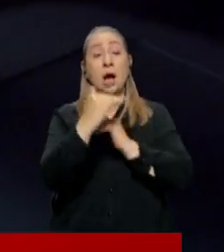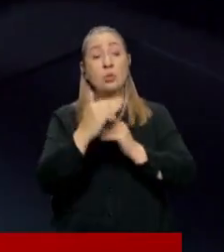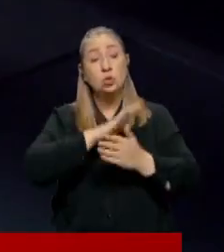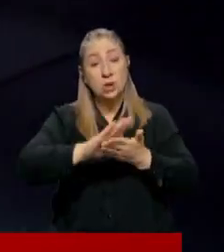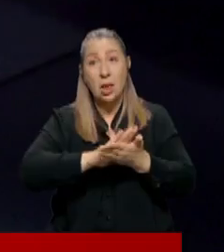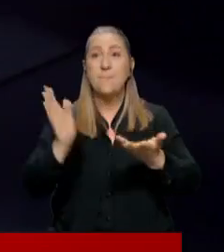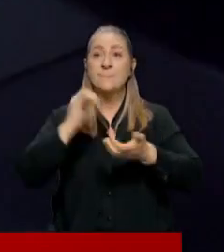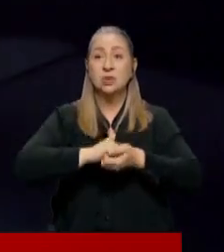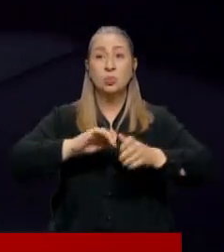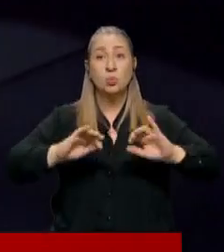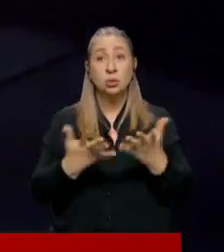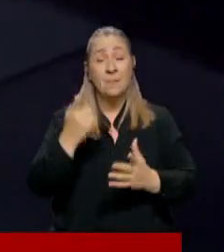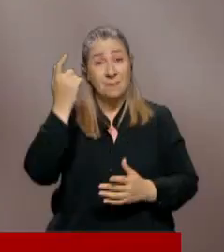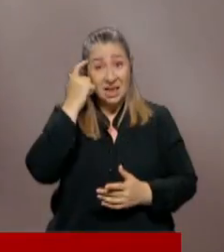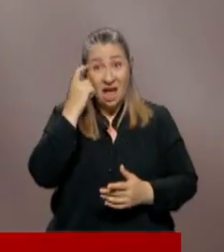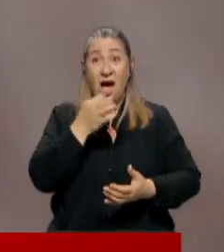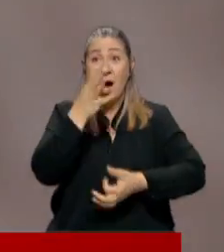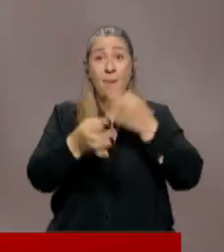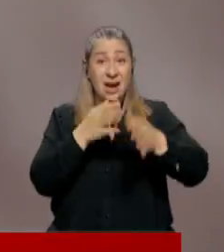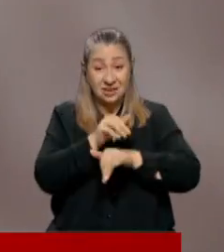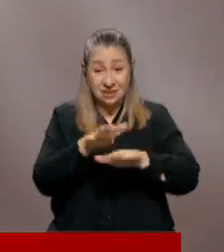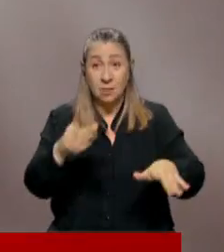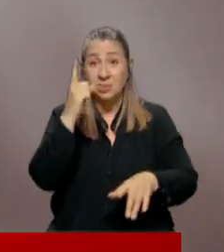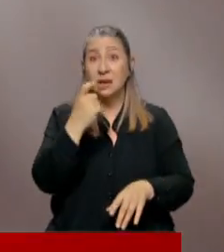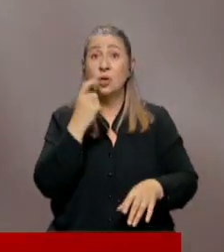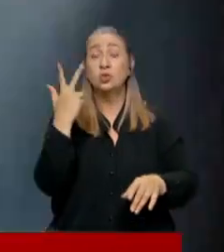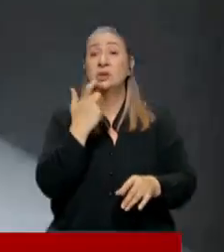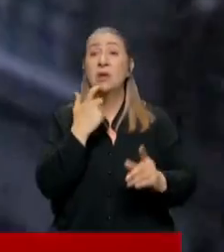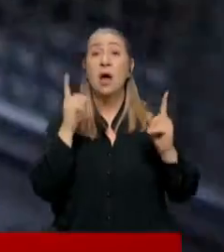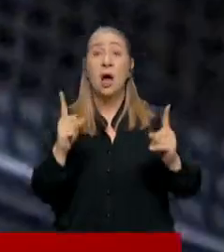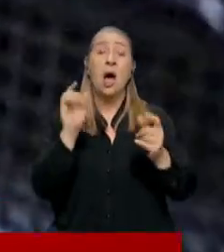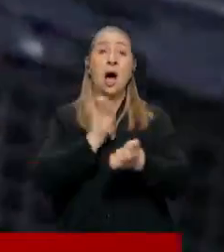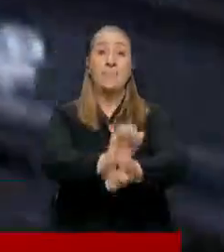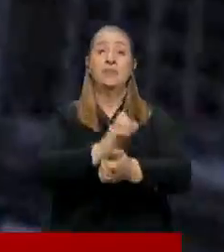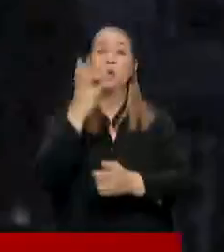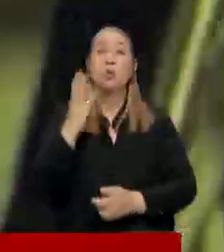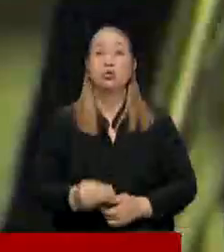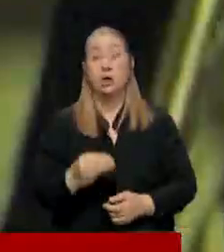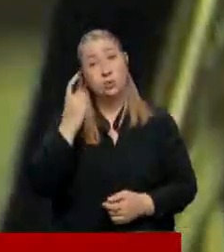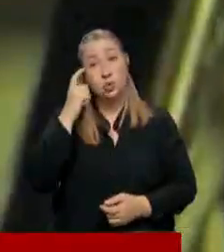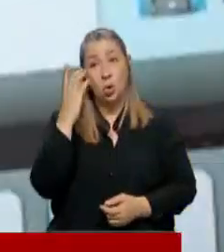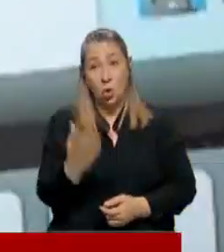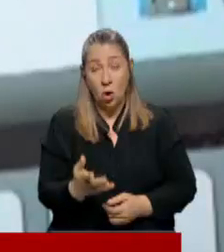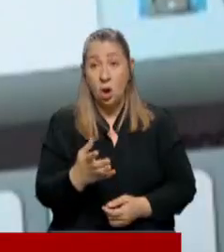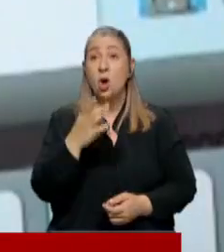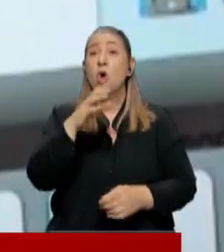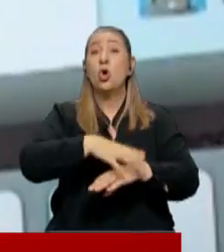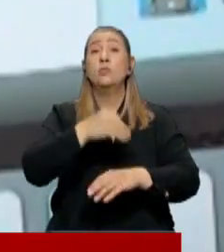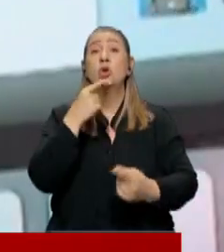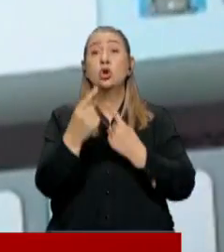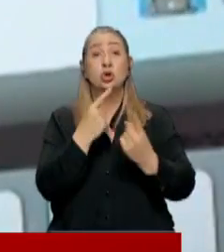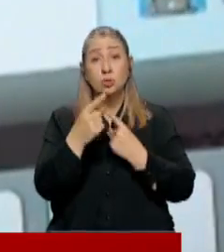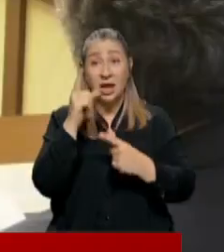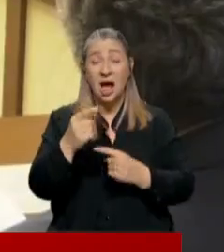kamu barışını bozmaya yönelik bilgi, haber yayanların 1 yıldan 3 yıla kadar hapis cezasıyla cezalandırılması öngörülüyor. Komisyon